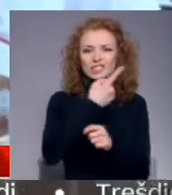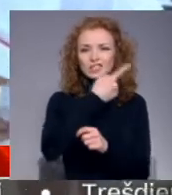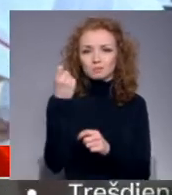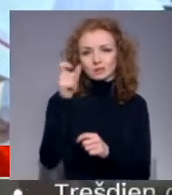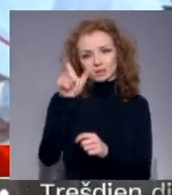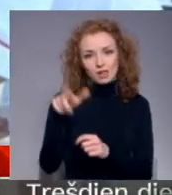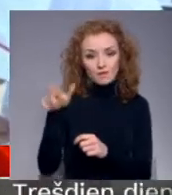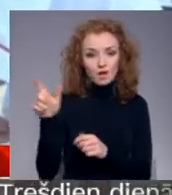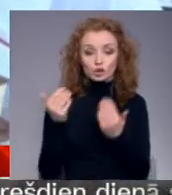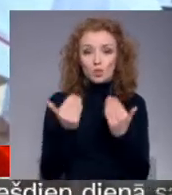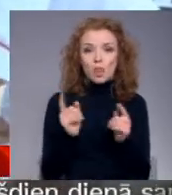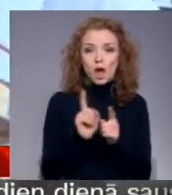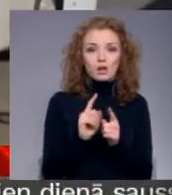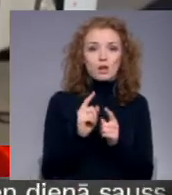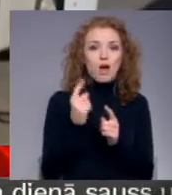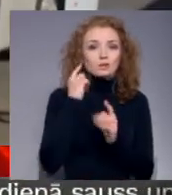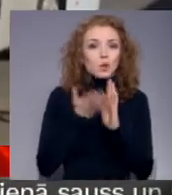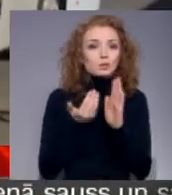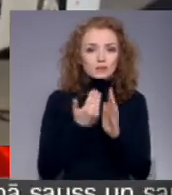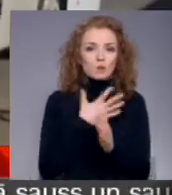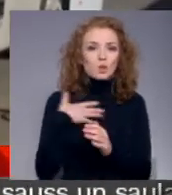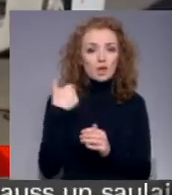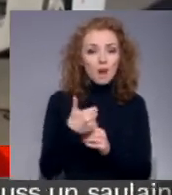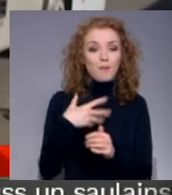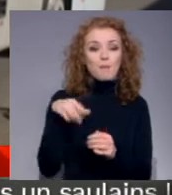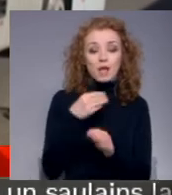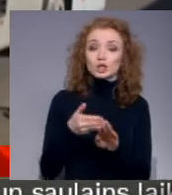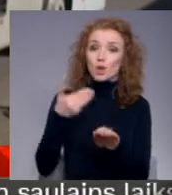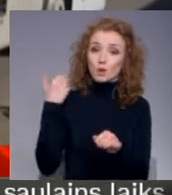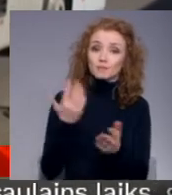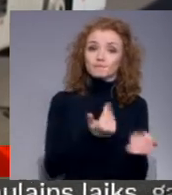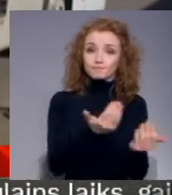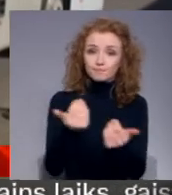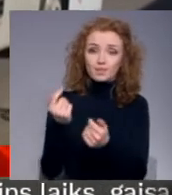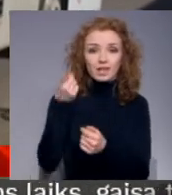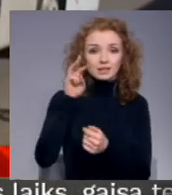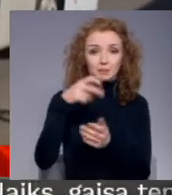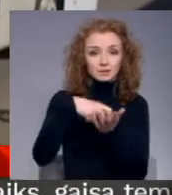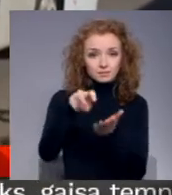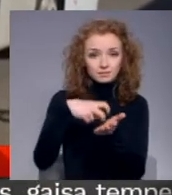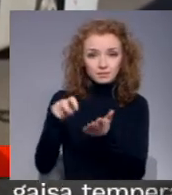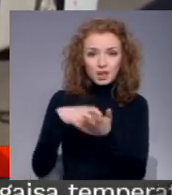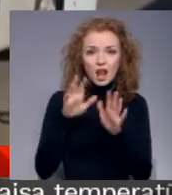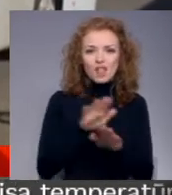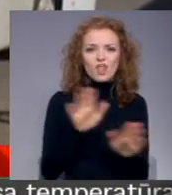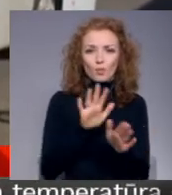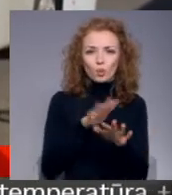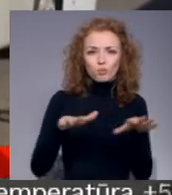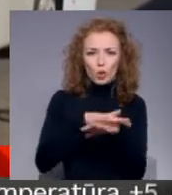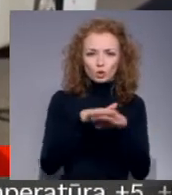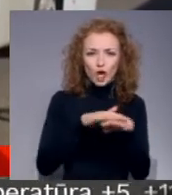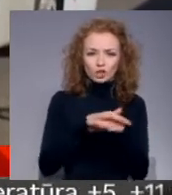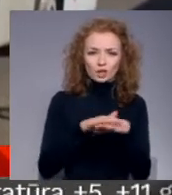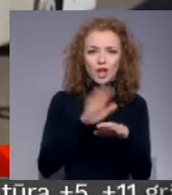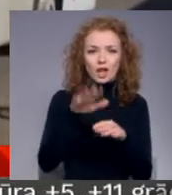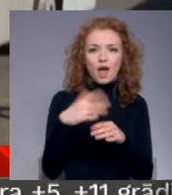donori. Šodien arī atsaucība laba ir. Jā, mēs gan viņus aicinājām iepriekš, jā, arī izziņām, lai nu, nebūtu tāda pulcēšanās liela,